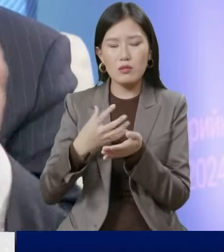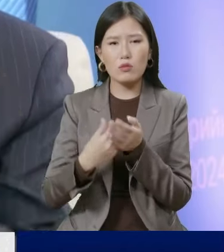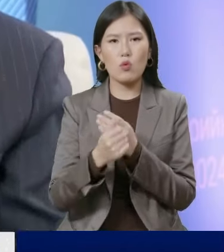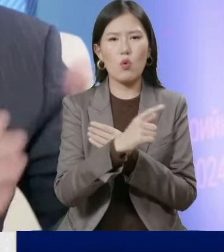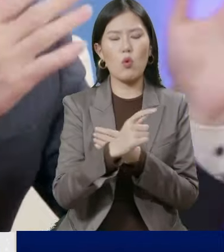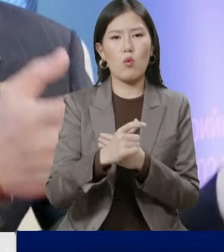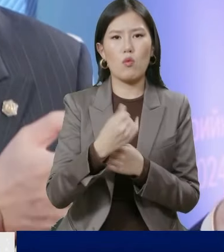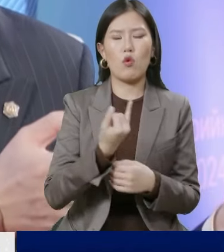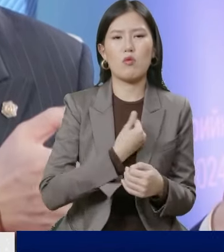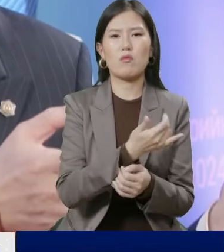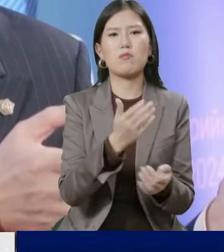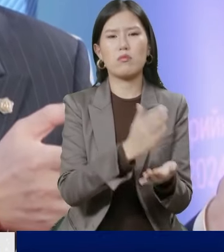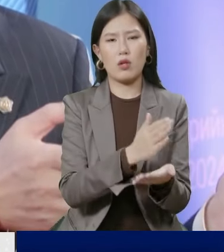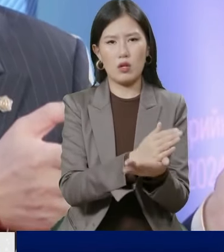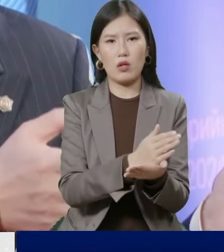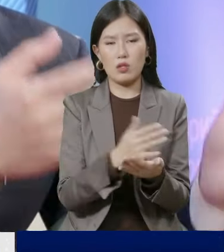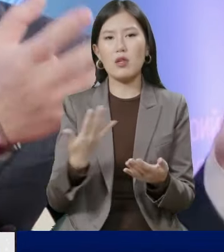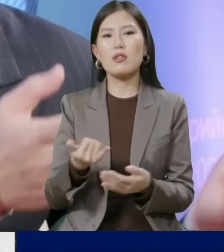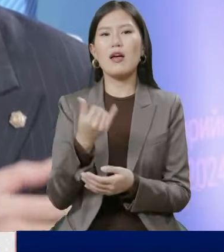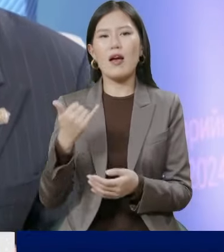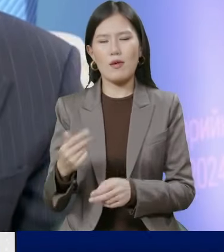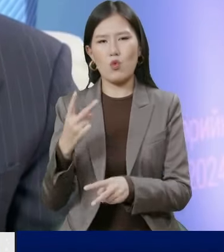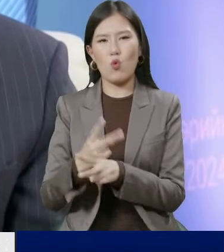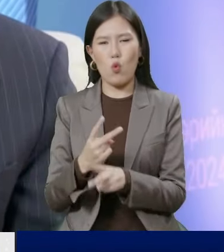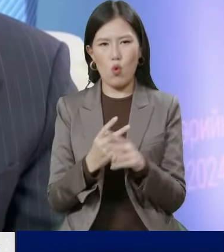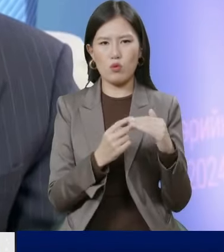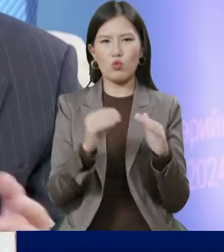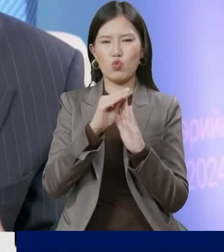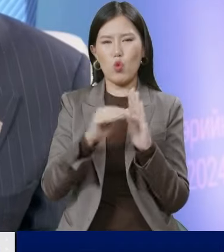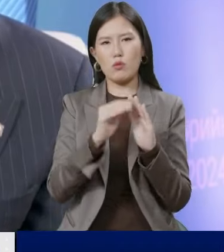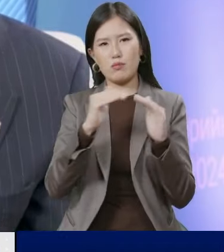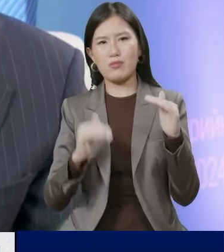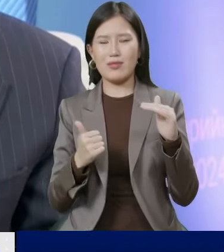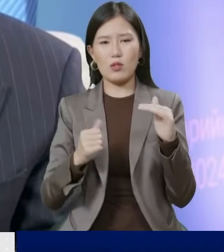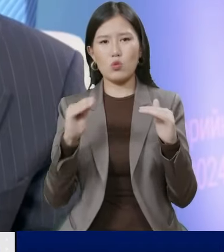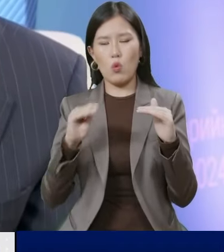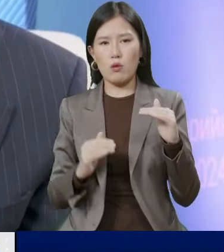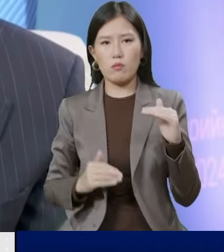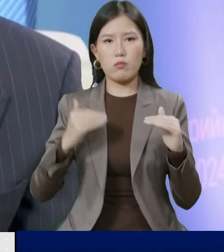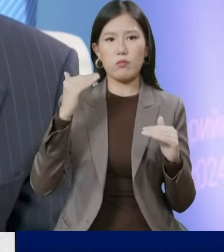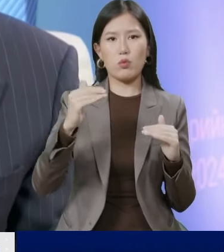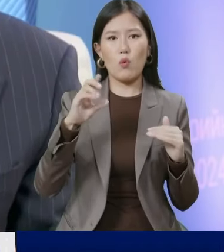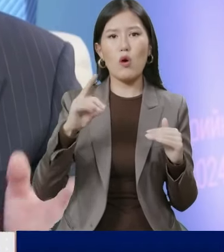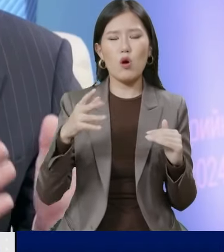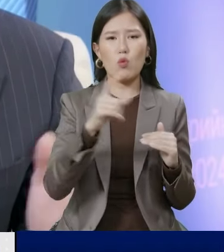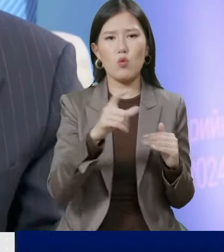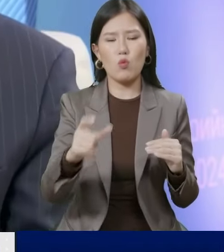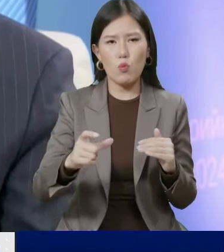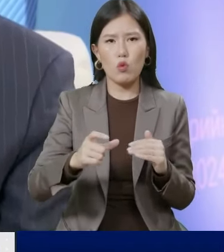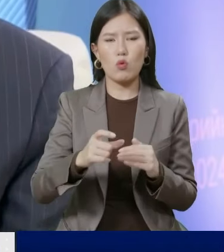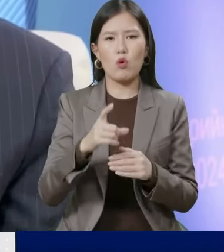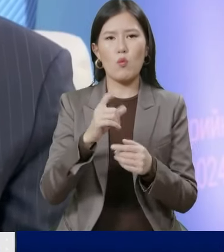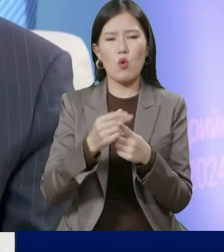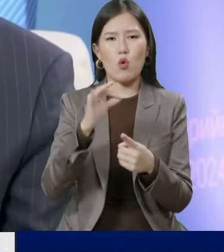чинь хуулиас давсан журам өөрөө хэрвээ хүний эрхийг зөрчих юм бол тэр хүний цаг хугацааг эд хөрөнгийг те ямар ямар